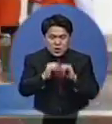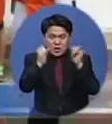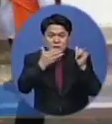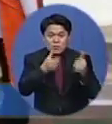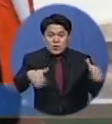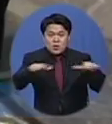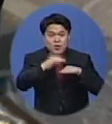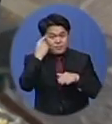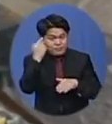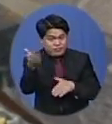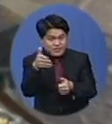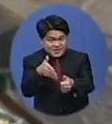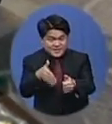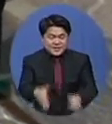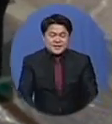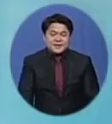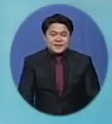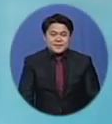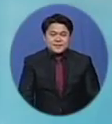종합사회복지관으로 문의하시길 바랍니다.